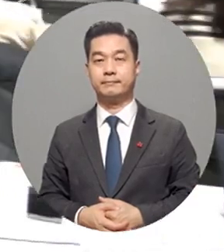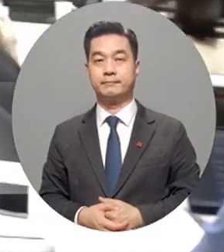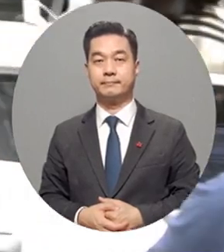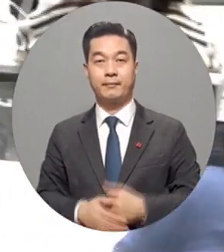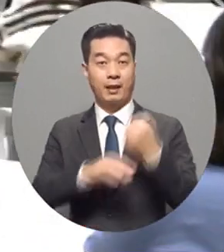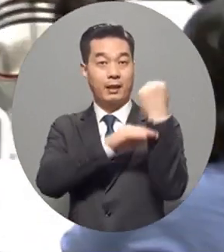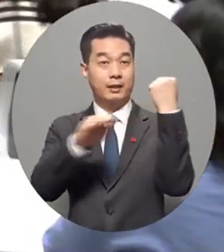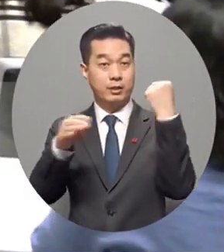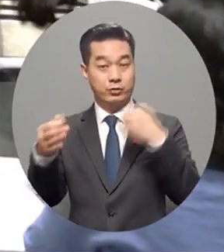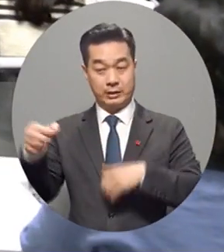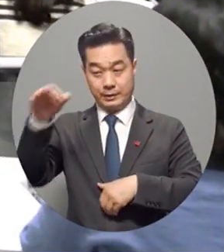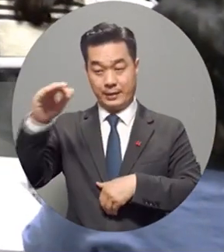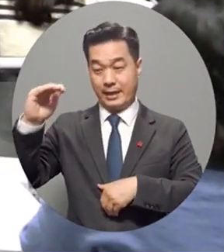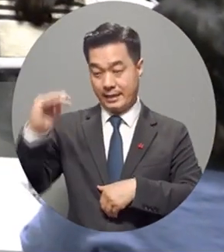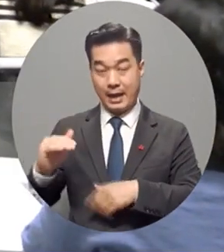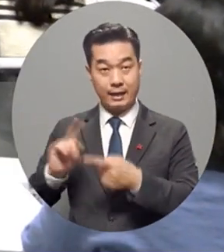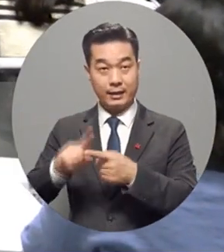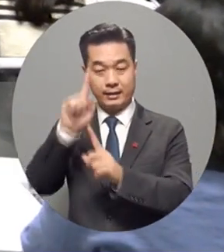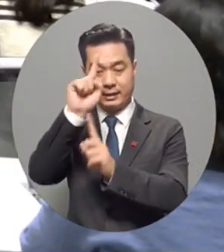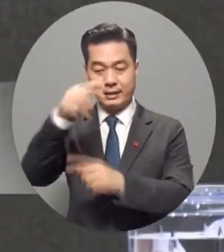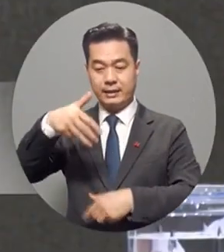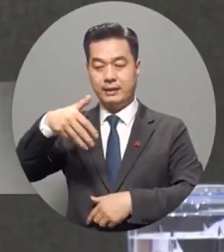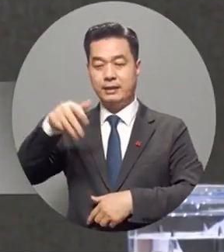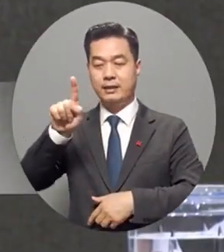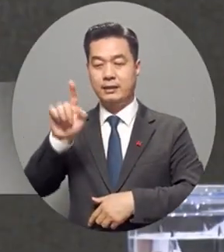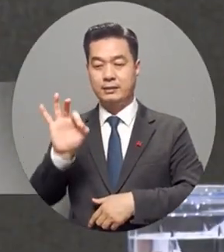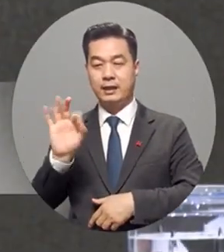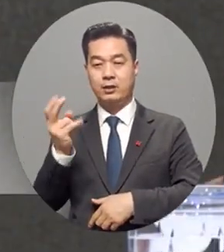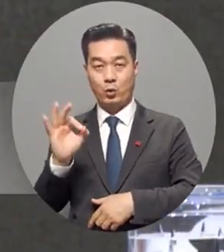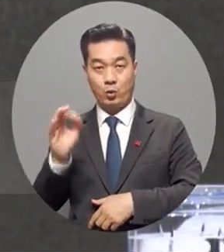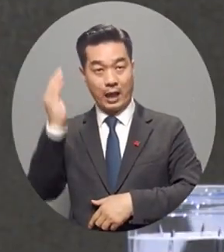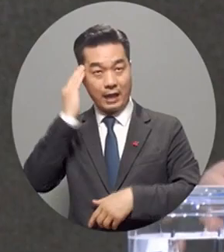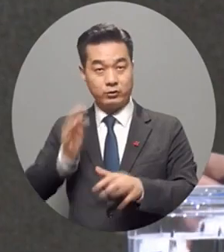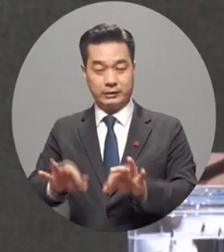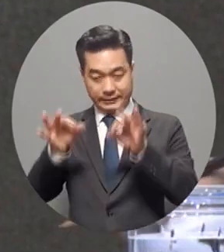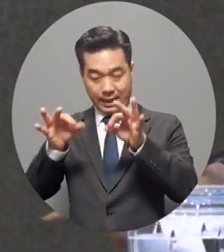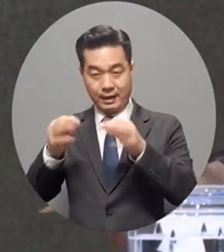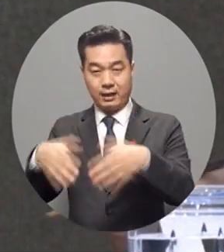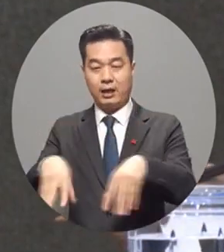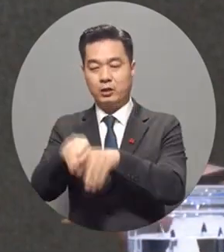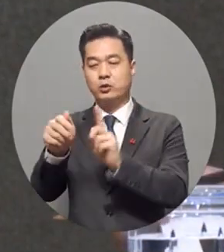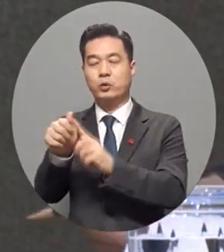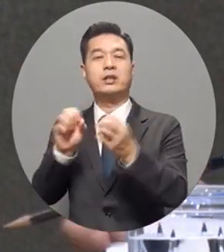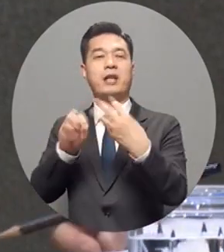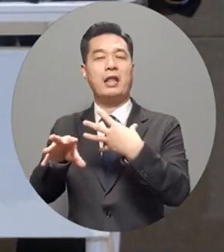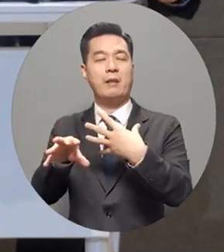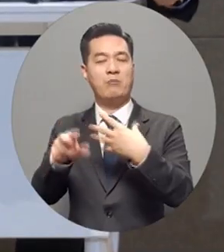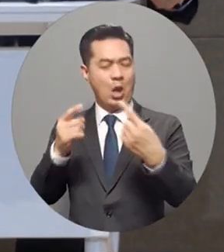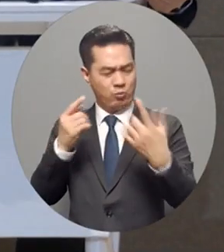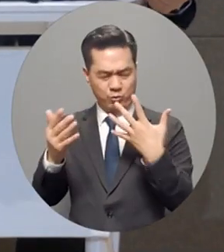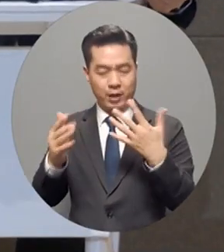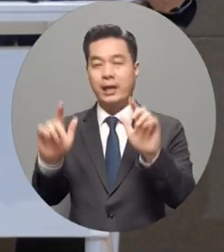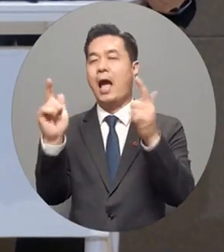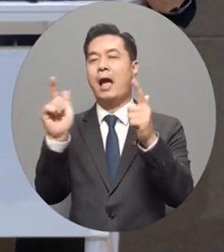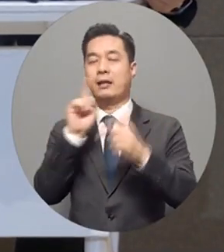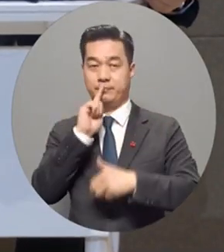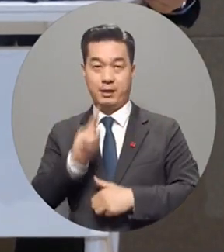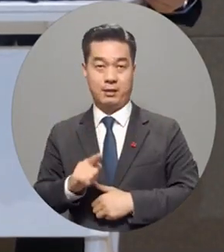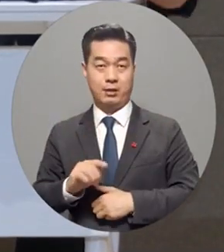기준금리 인하에 대한 이창용 한국은행 총재의 대답은 분명했습니다. 현재 우리나라 경제 상황을